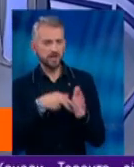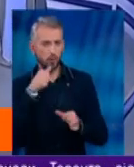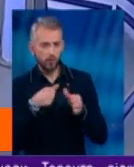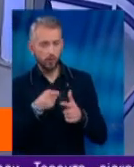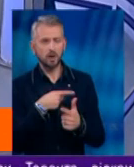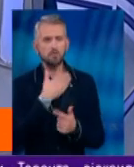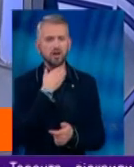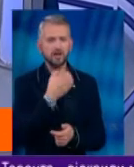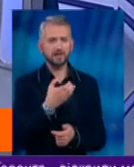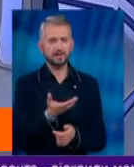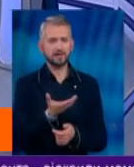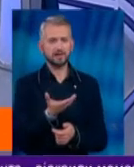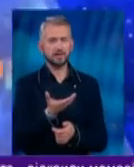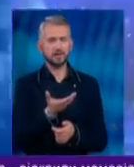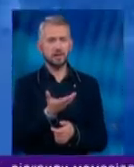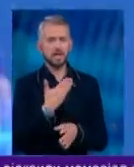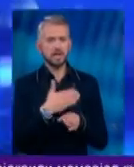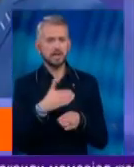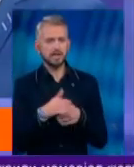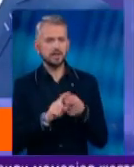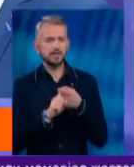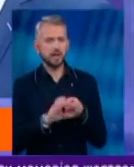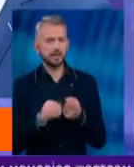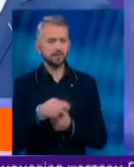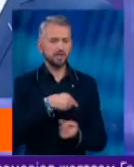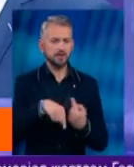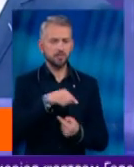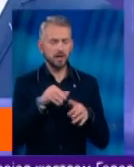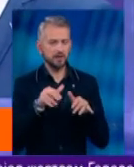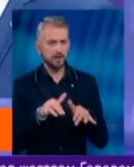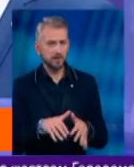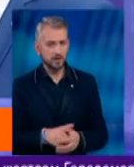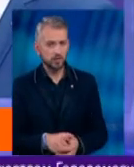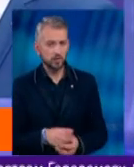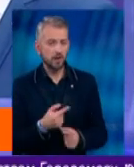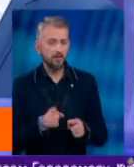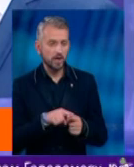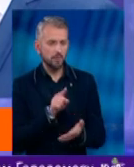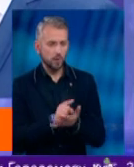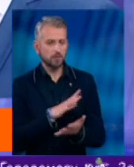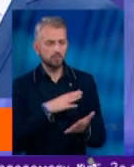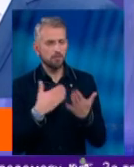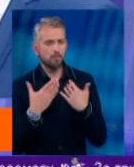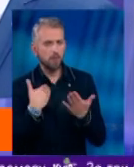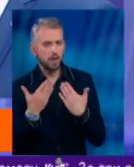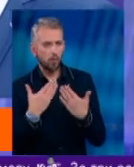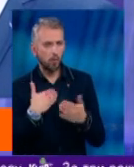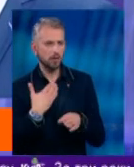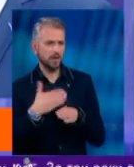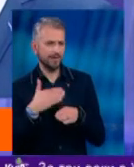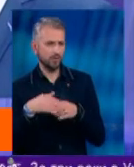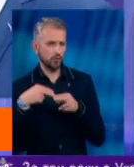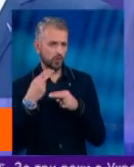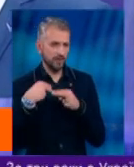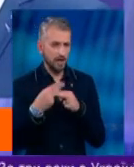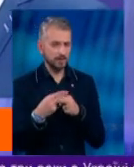кризис кредиты, связанные с предпринимательской деятельностью. То есть в этом должен быть подход реструктуризации